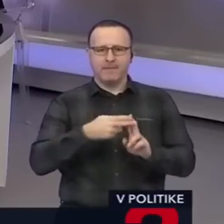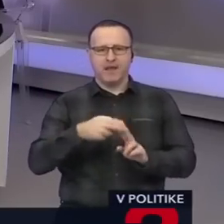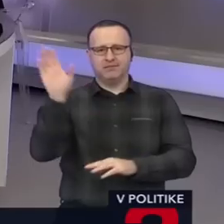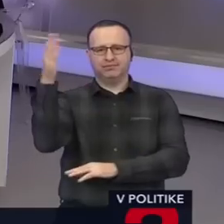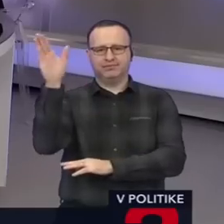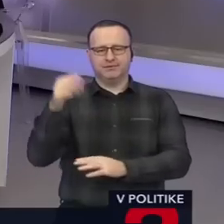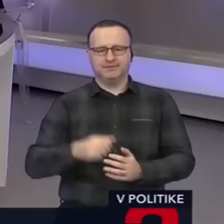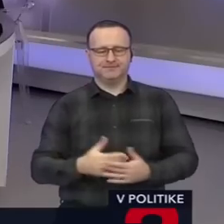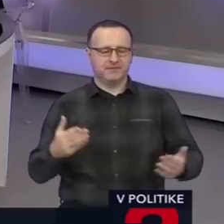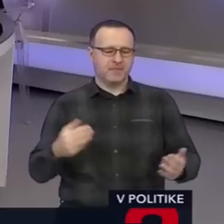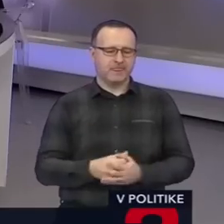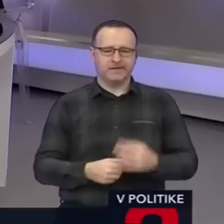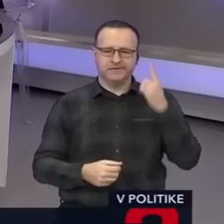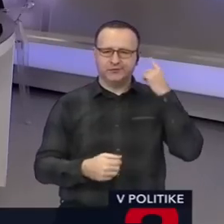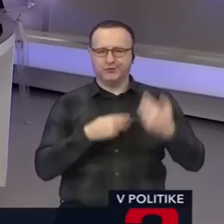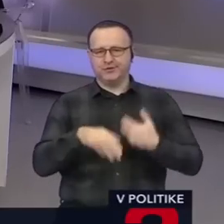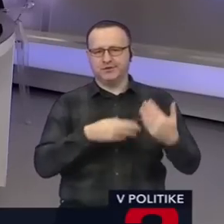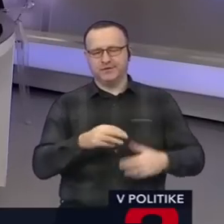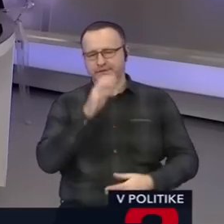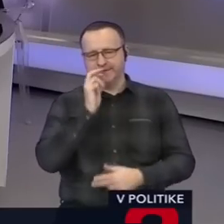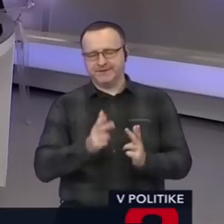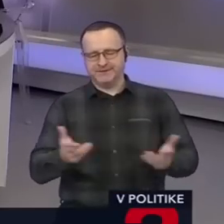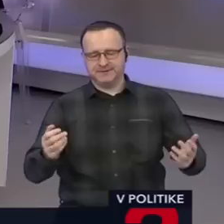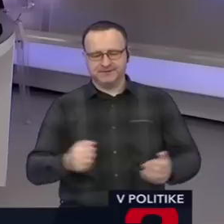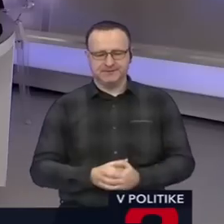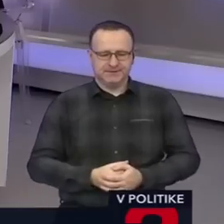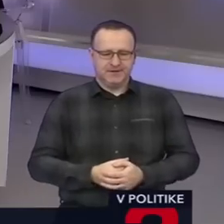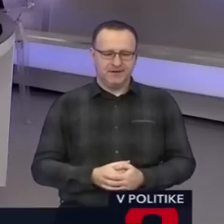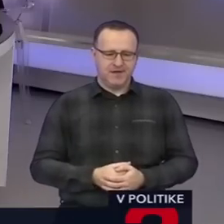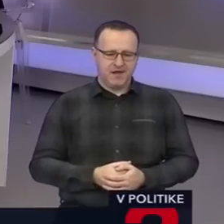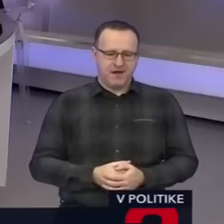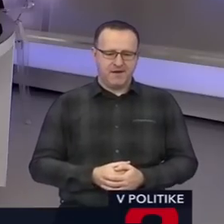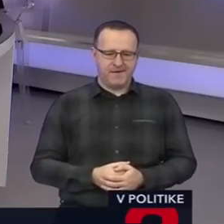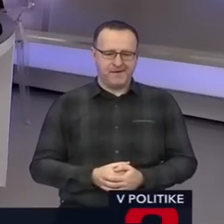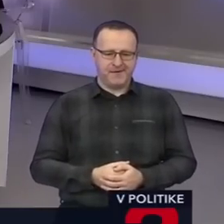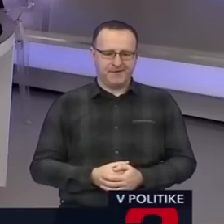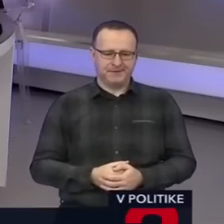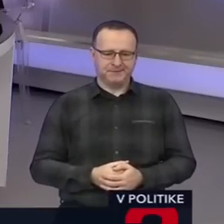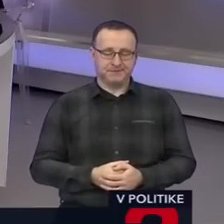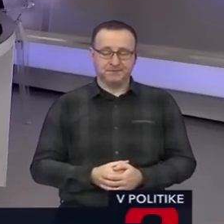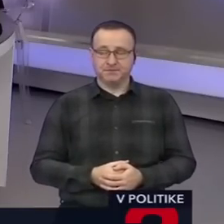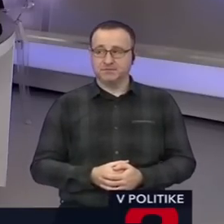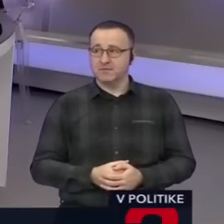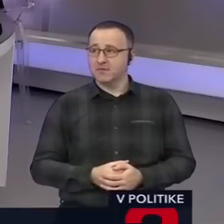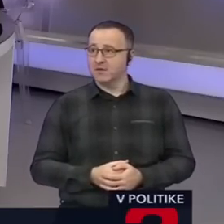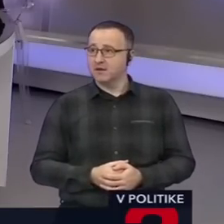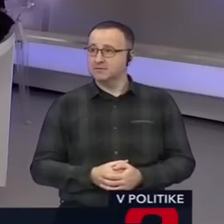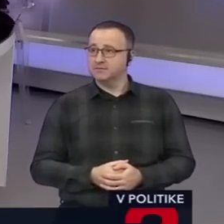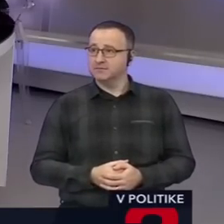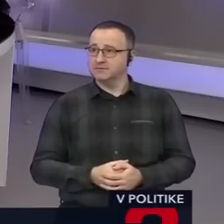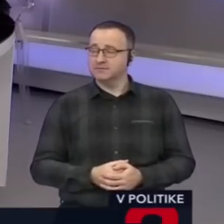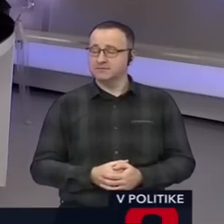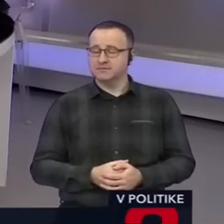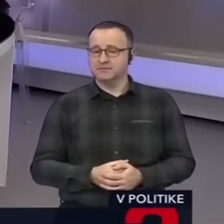pozývacím listom. Ale každý normálne zdravý človek v žiadnom prípade nechce, aby sme mali ruské vojenské jednotky niekde na našej hranici